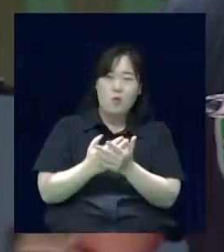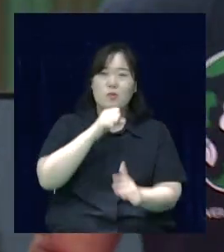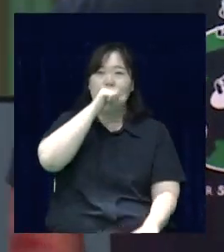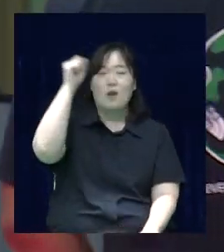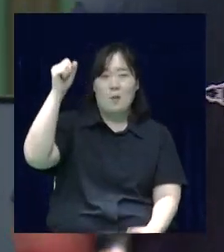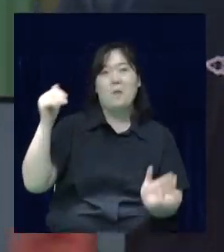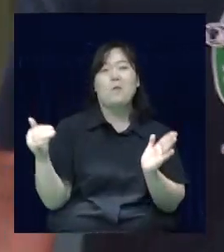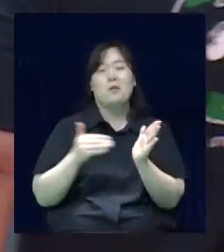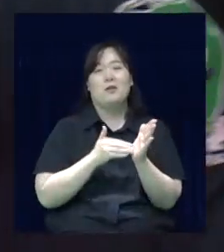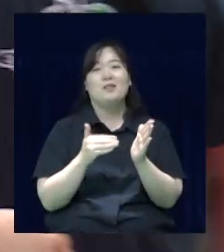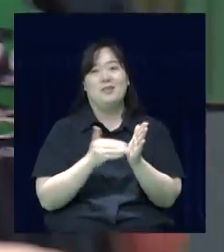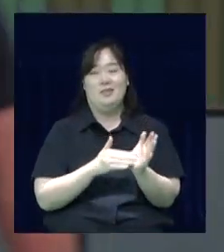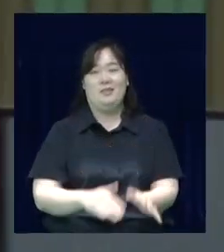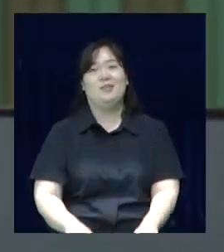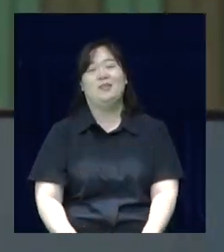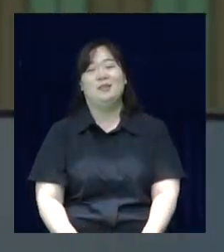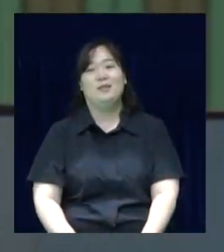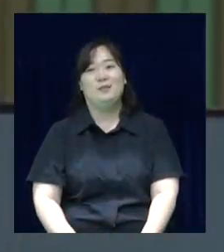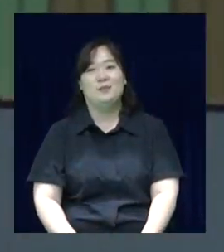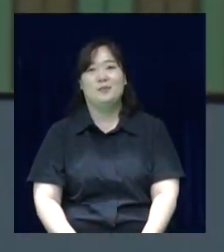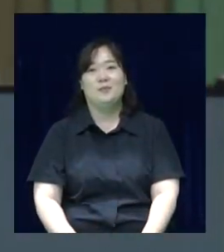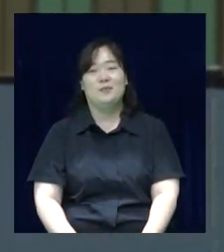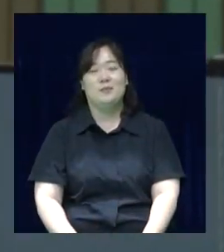기록하는 정금산 선수입니다. 네.